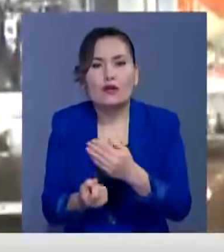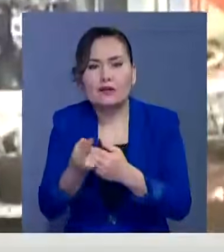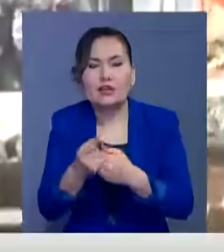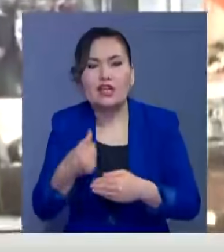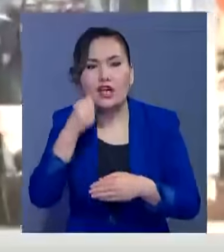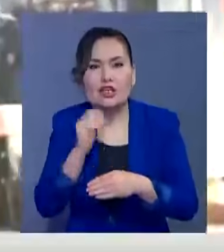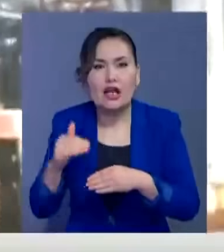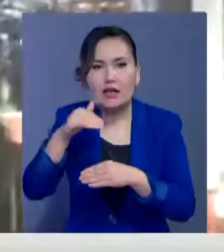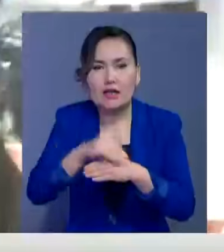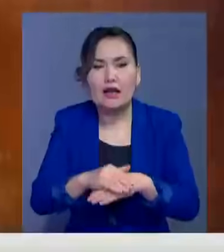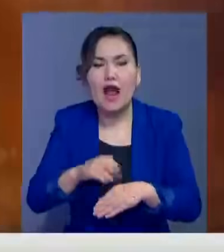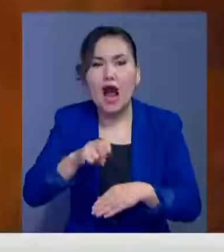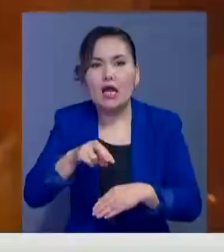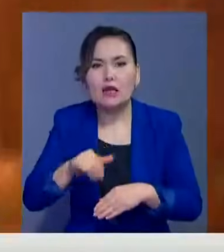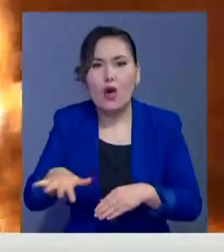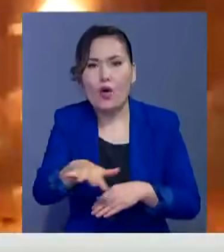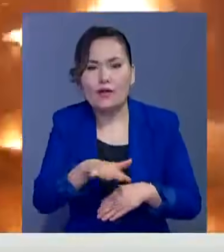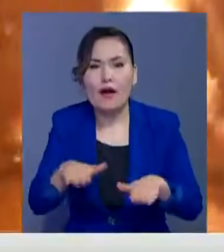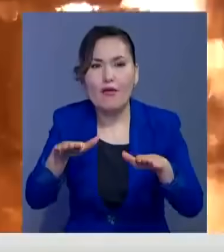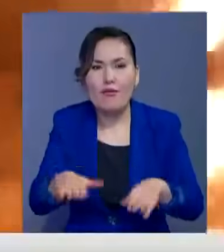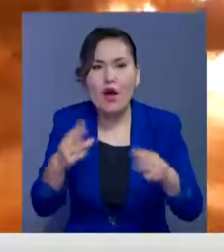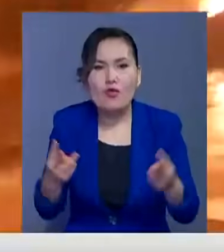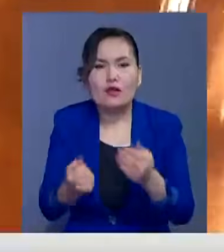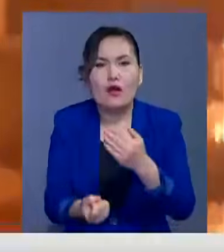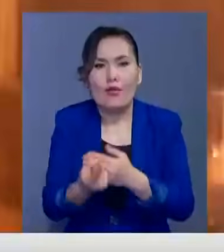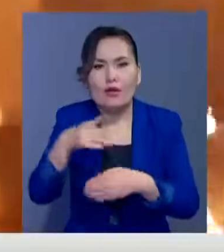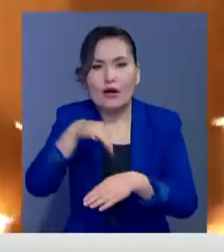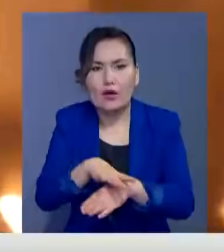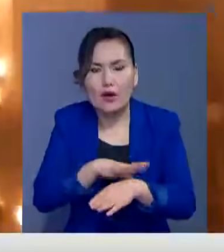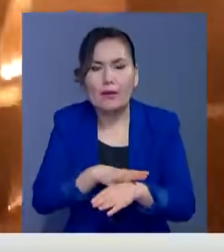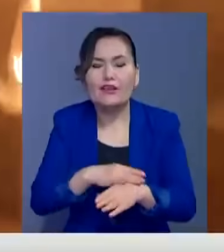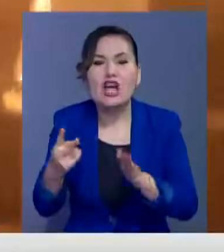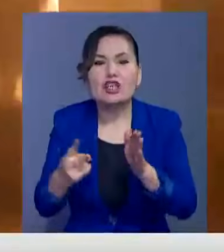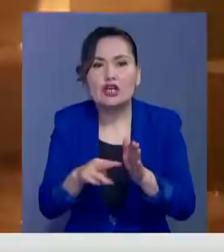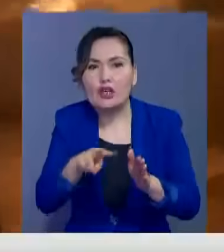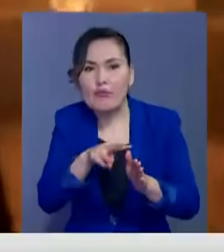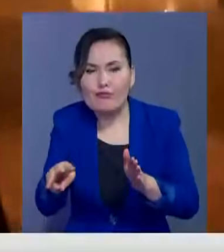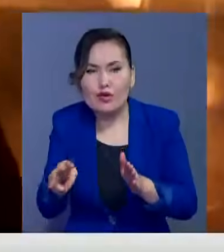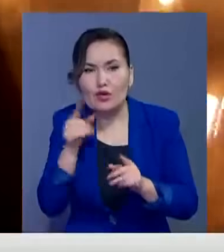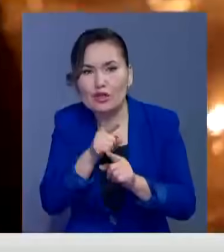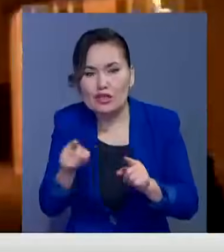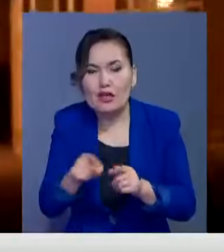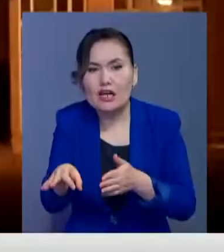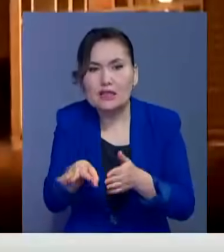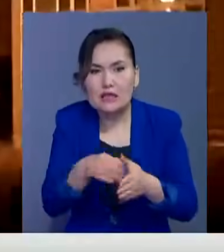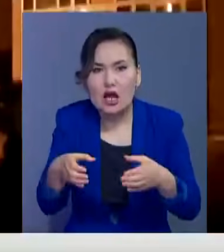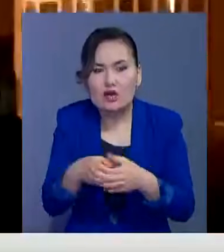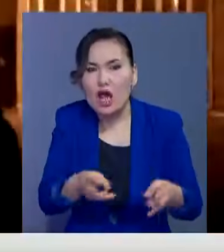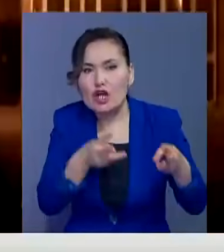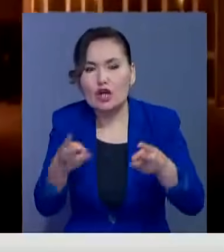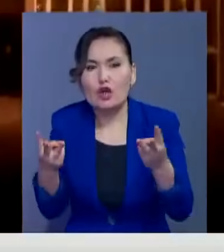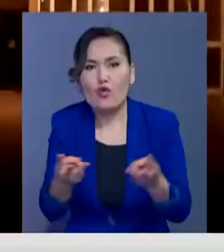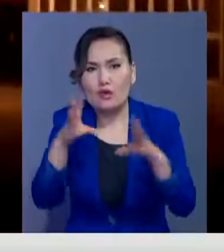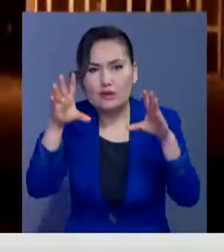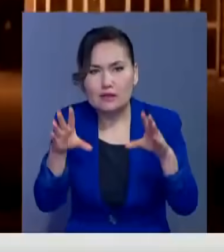ауданы Ырысты көшесінде орналасқан қоймалардың бірінен шыққан. Оқиға орнына 7 минутта жеткен өрт сөндіру қызметі жалынмен